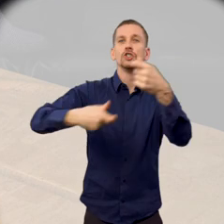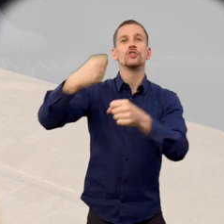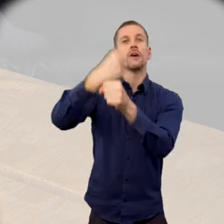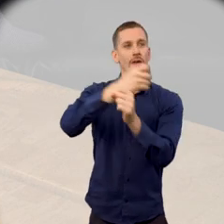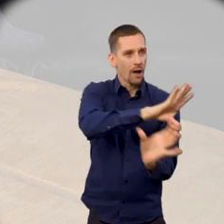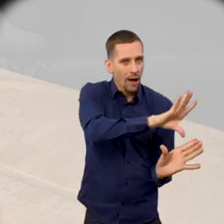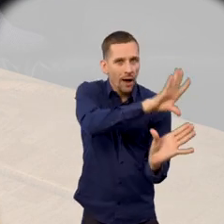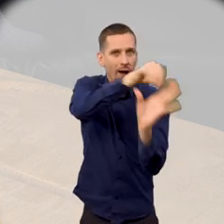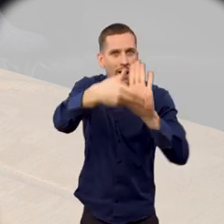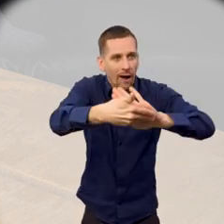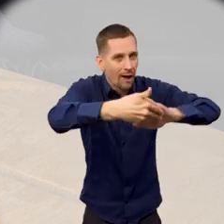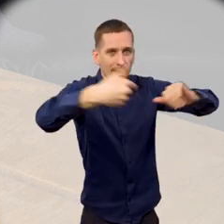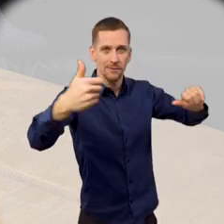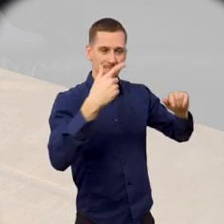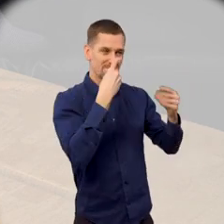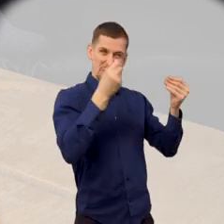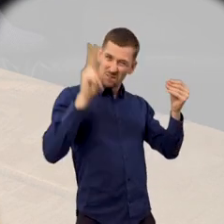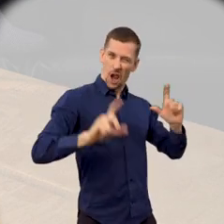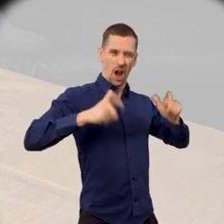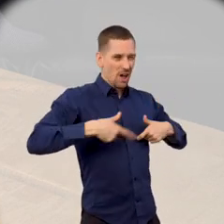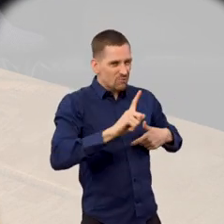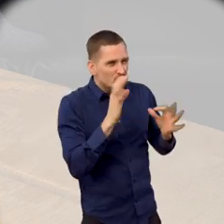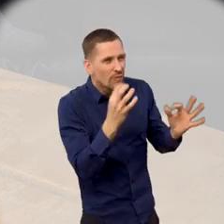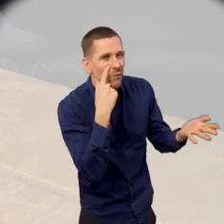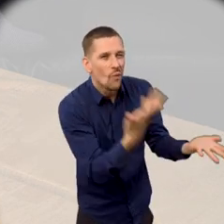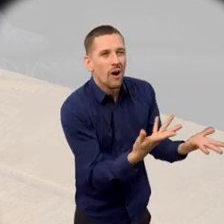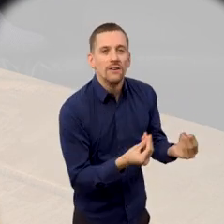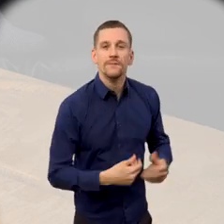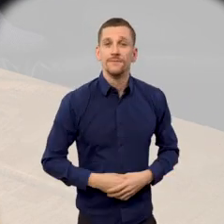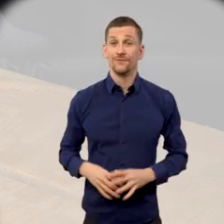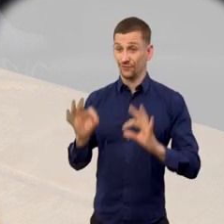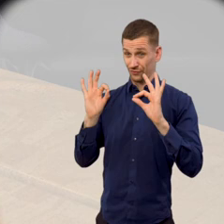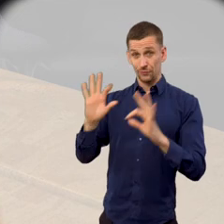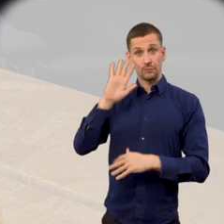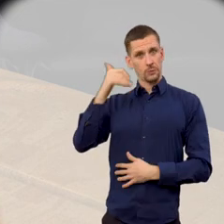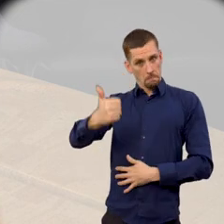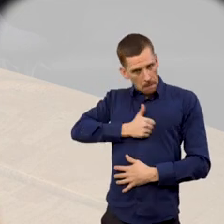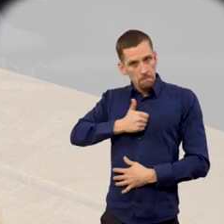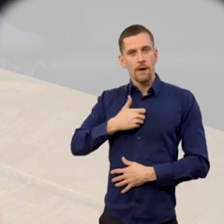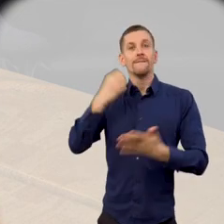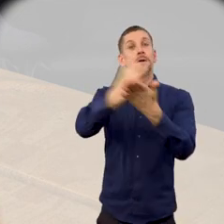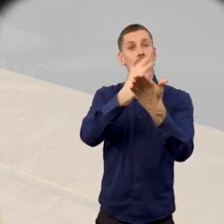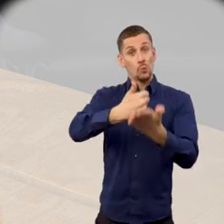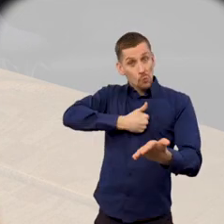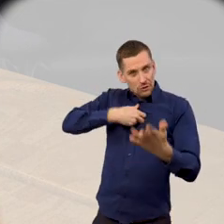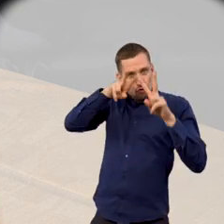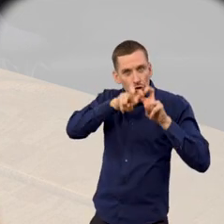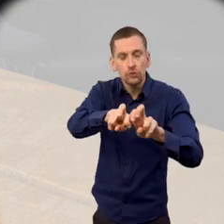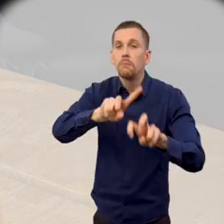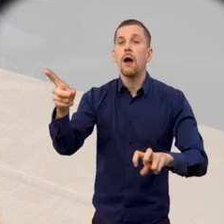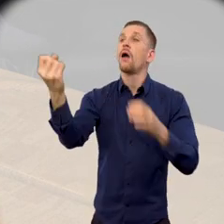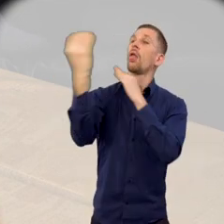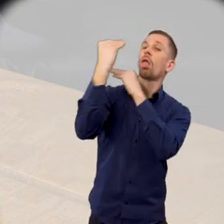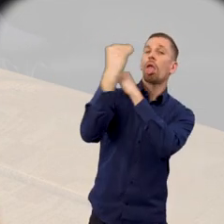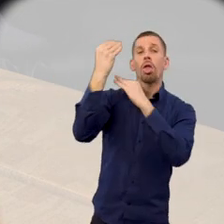assez vite au marché du travail, que c'est déjà plus vraiment l'école, comment tu vois ça? Oui, un petit peu, parce que c'est nous qui allons chercher l'information, on ne nous donne pas